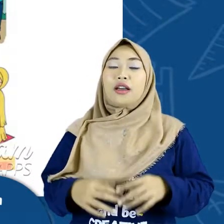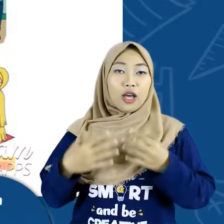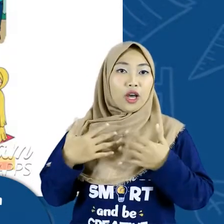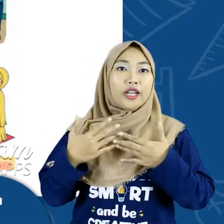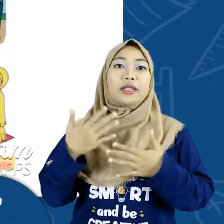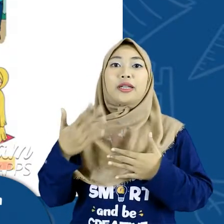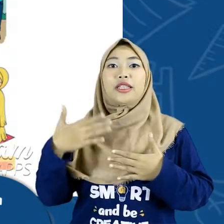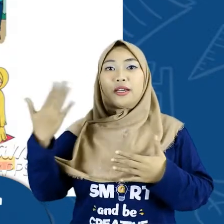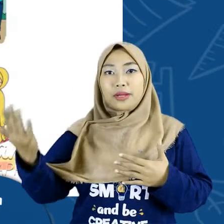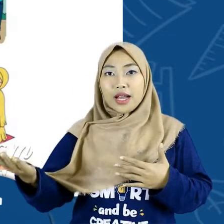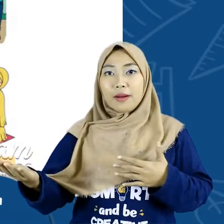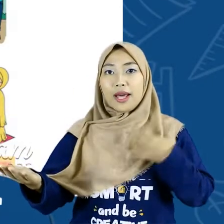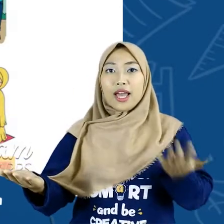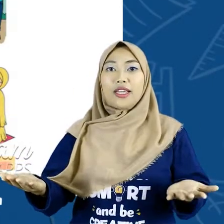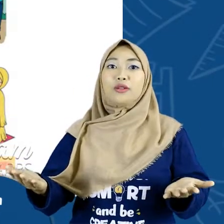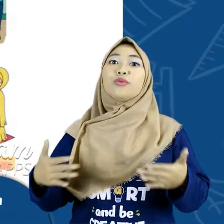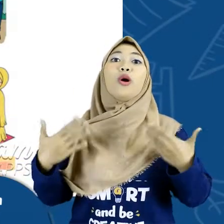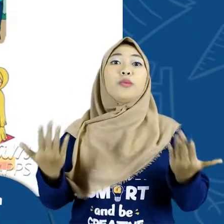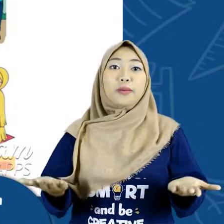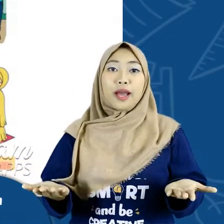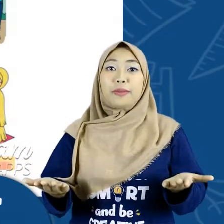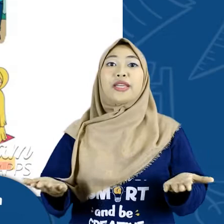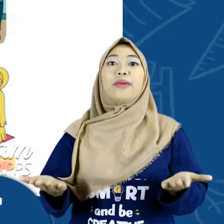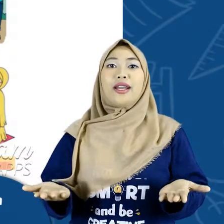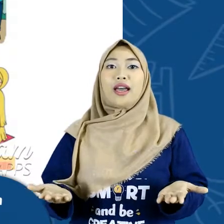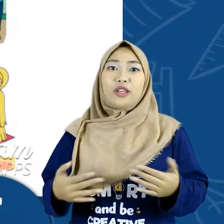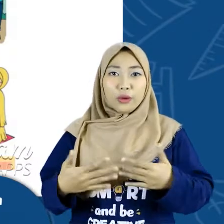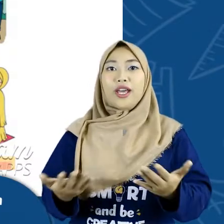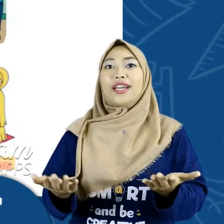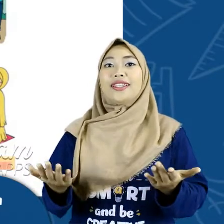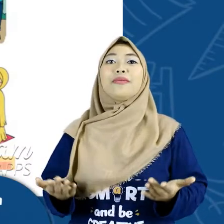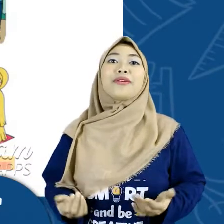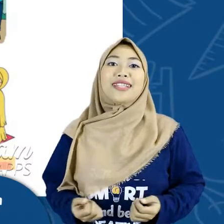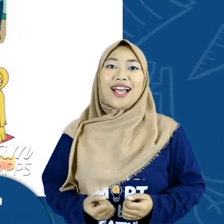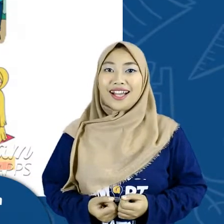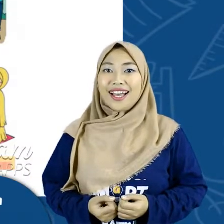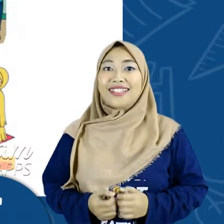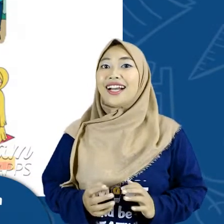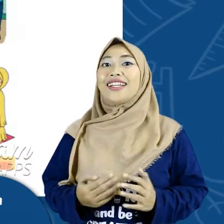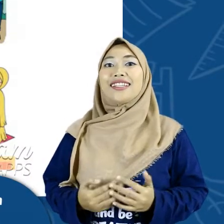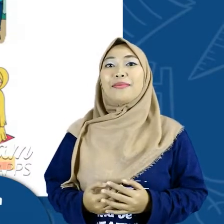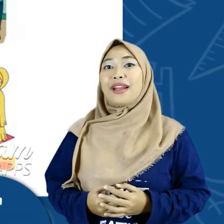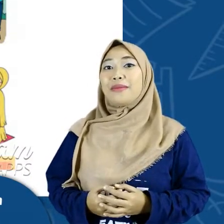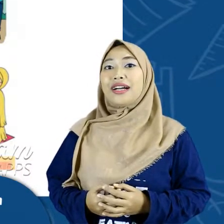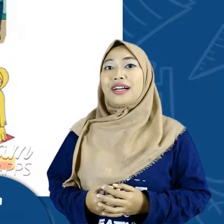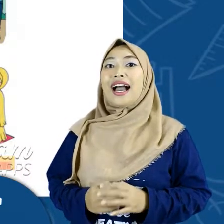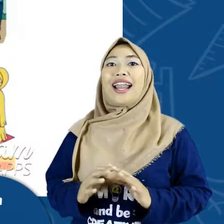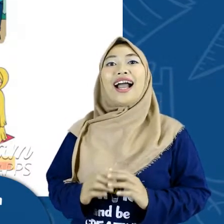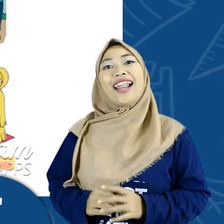beribadah. Kalau ada teman kita yang beragama lain mau beribadah, ya udah kita mempersilahkan. Jangan kita